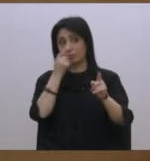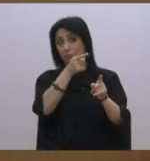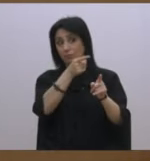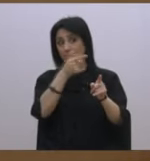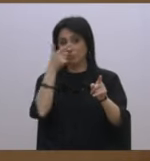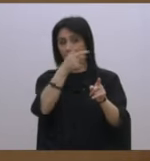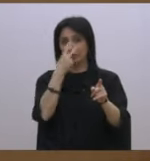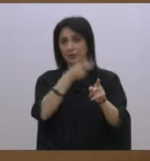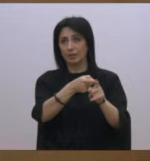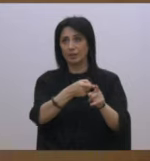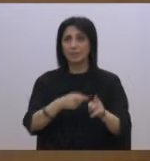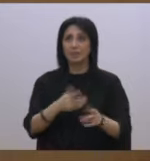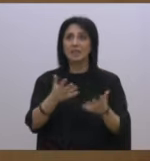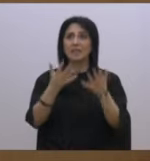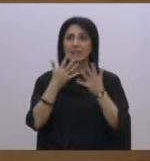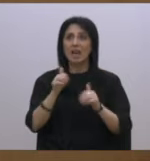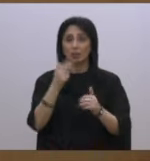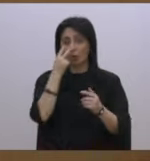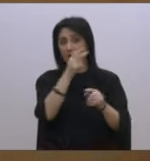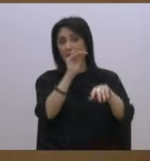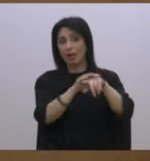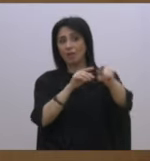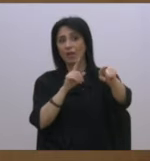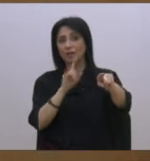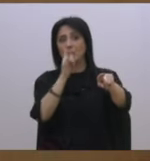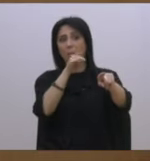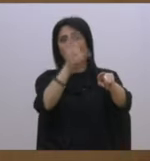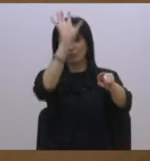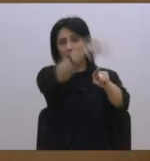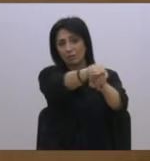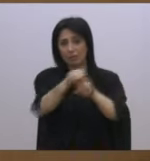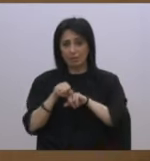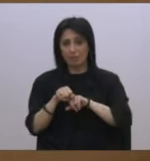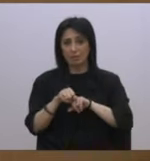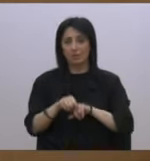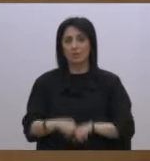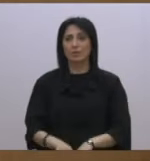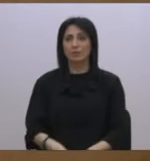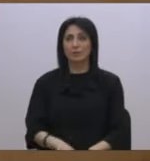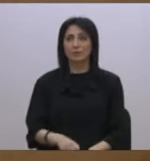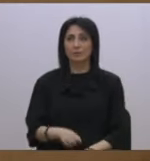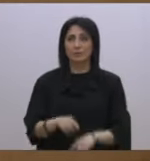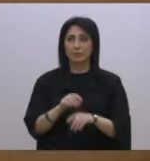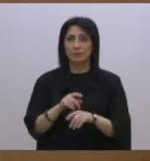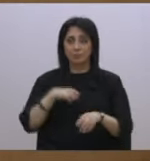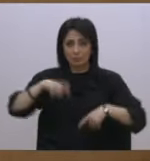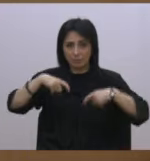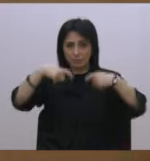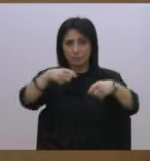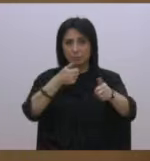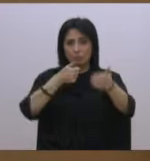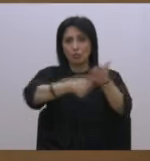икон. Цхадия робурски дамина хез бауши ро шегалдат. Ауэ марти ам бауши